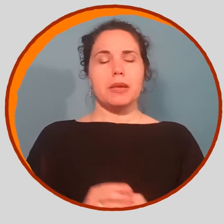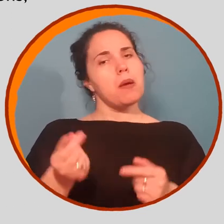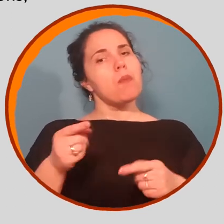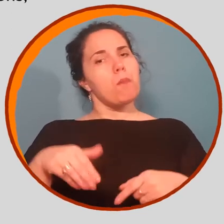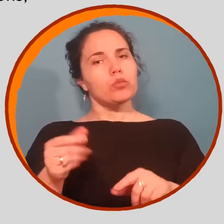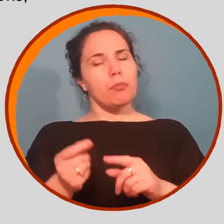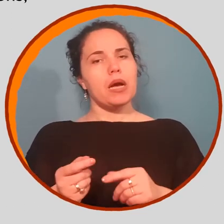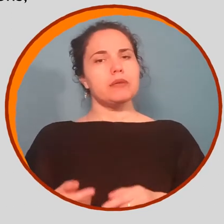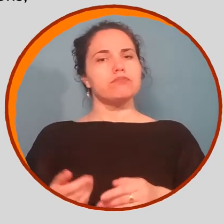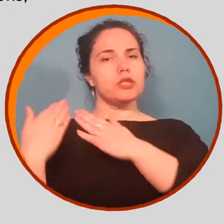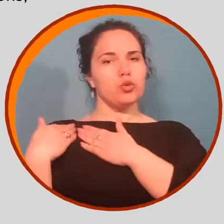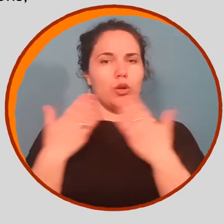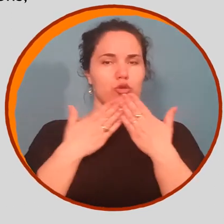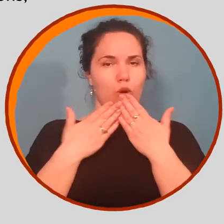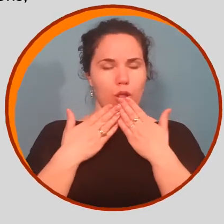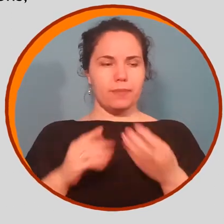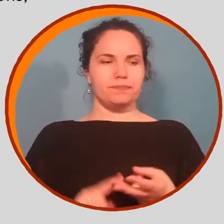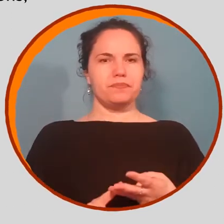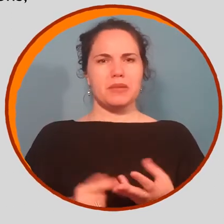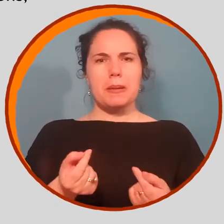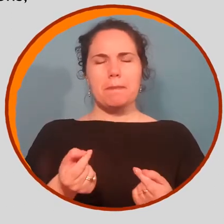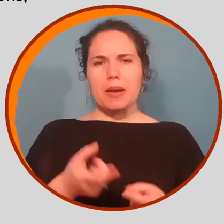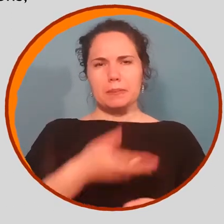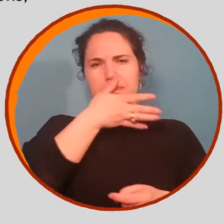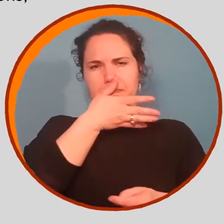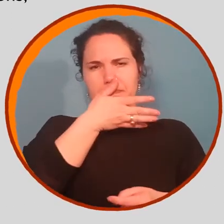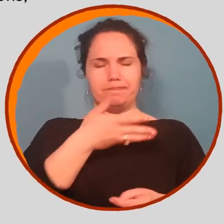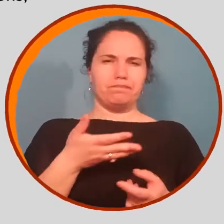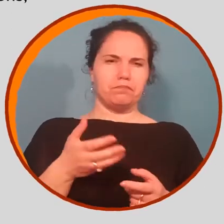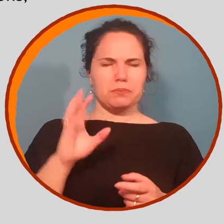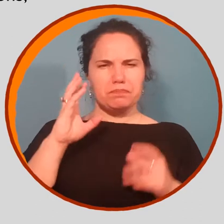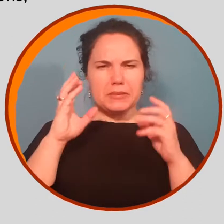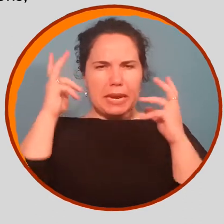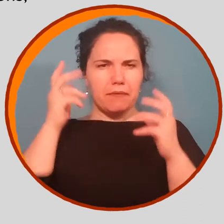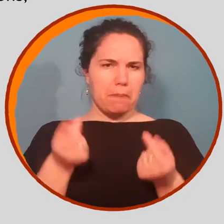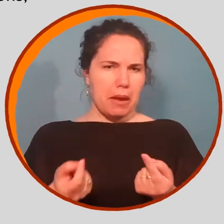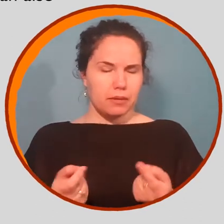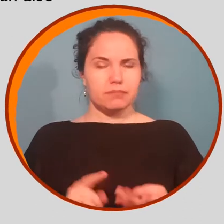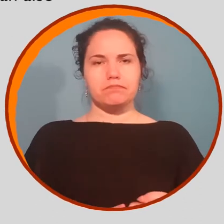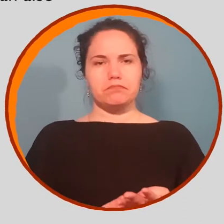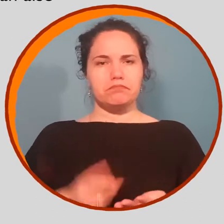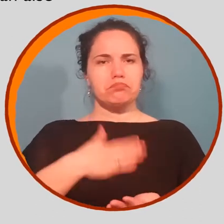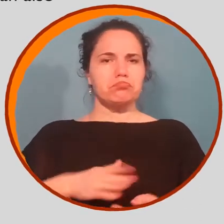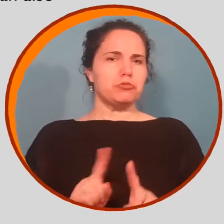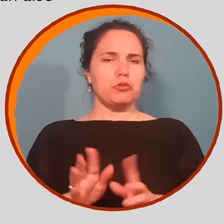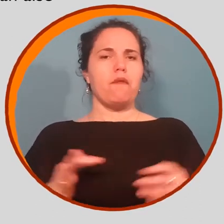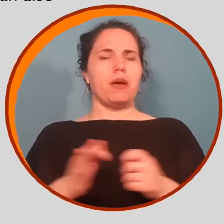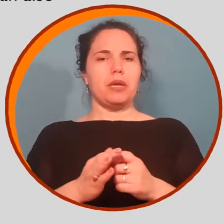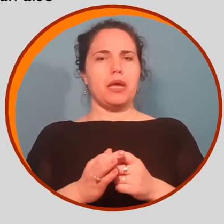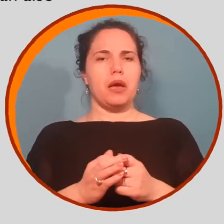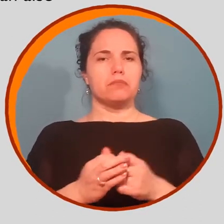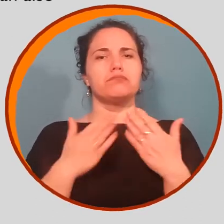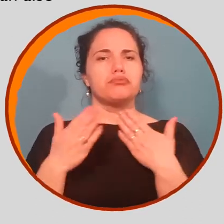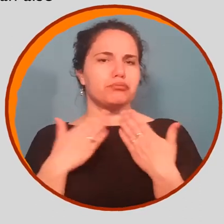vesh, shpenzojnë shumë kohë në rrjetet sociale, natyrisht aq sa u mbetet mbas detyrimeve që kanë në shkollën, mund të kenë luhatje